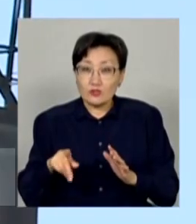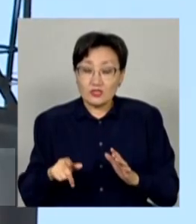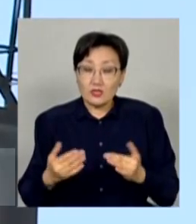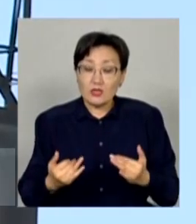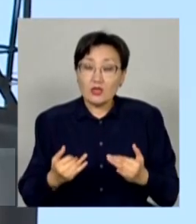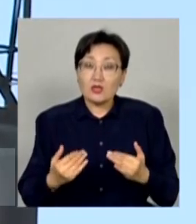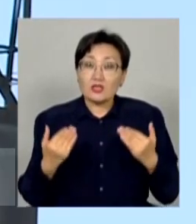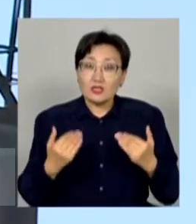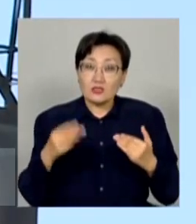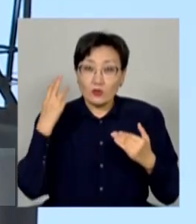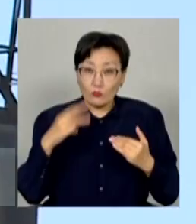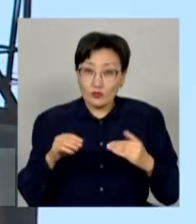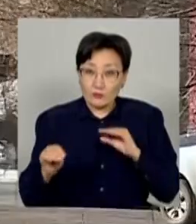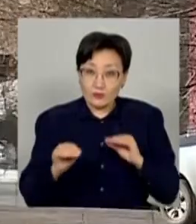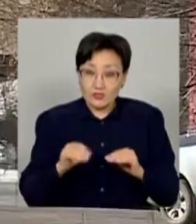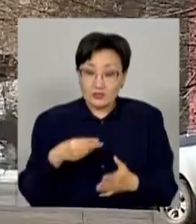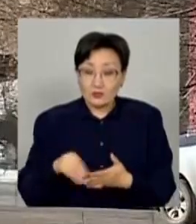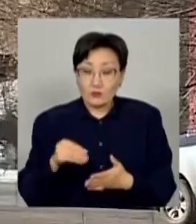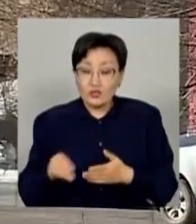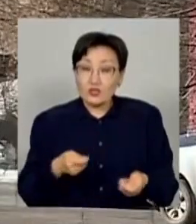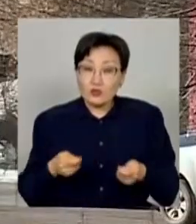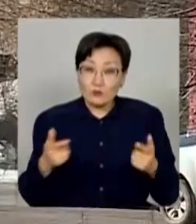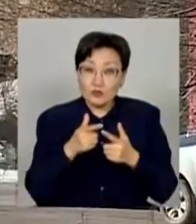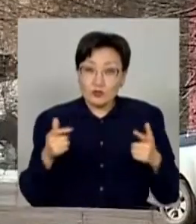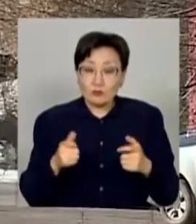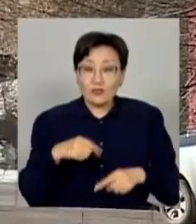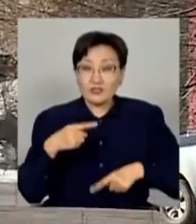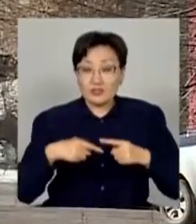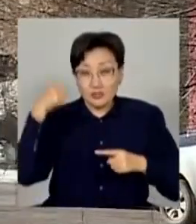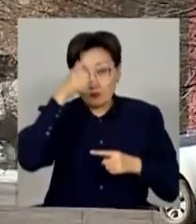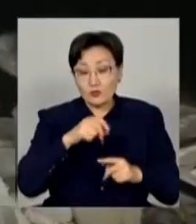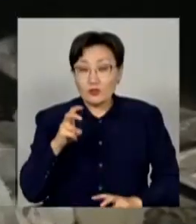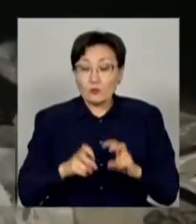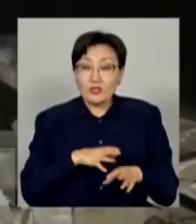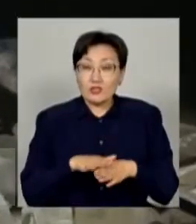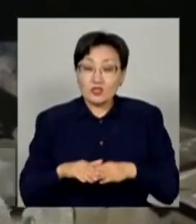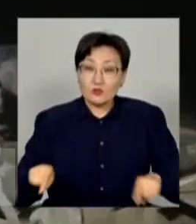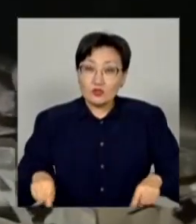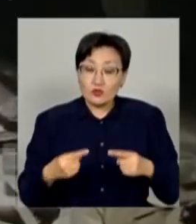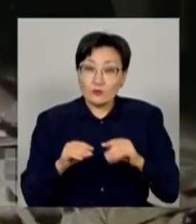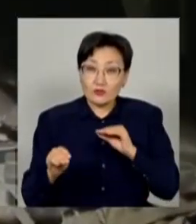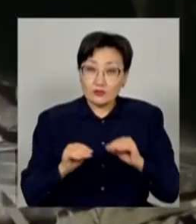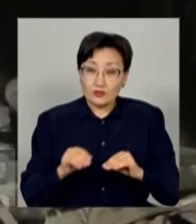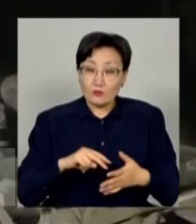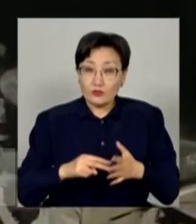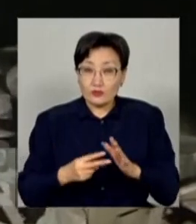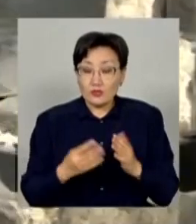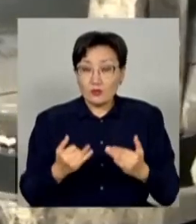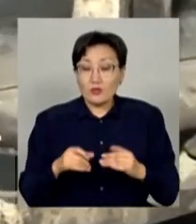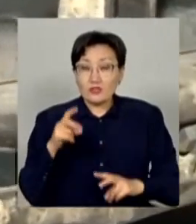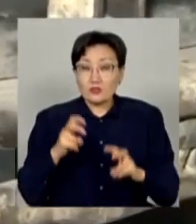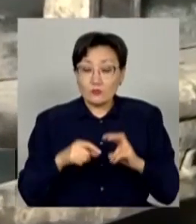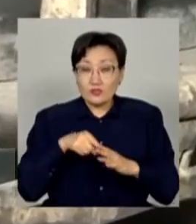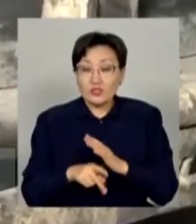заманауи құрал-саймандар сатып алынды. Компания басшылығының мәлімдеуінше, келер жылы кәсіпорынды толығымен жаңғырту көзделіп отыр. Бүгінде